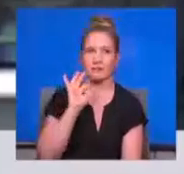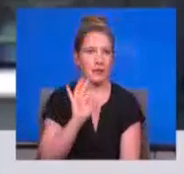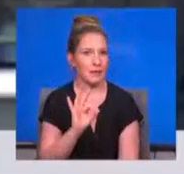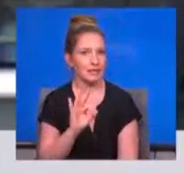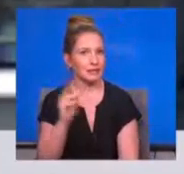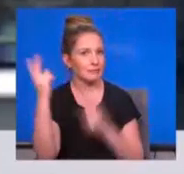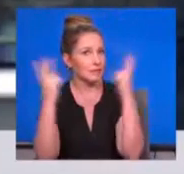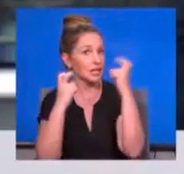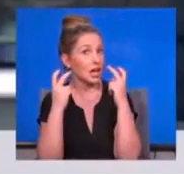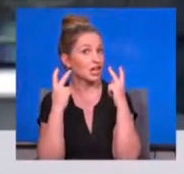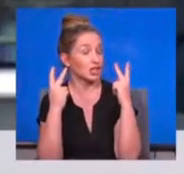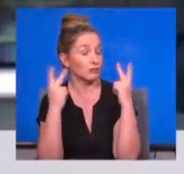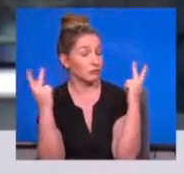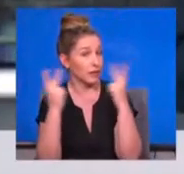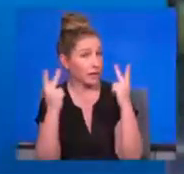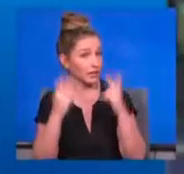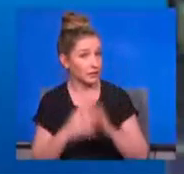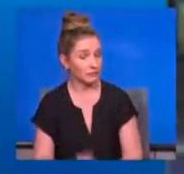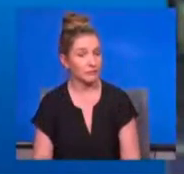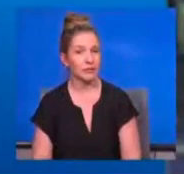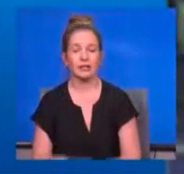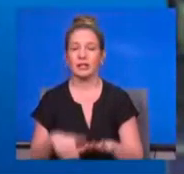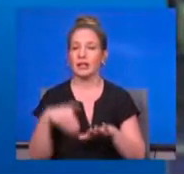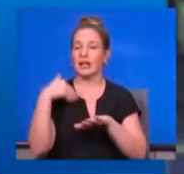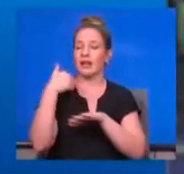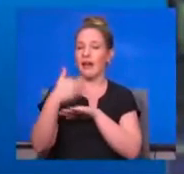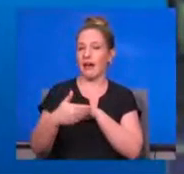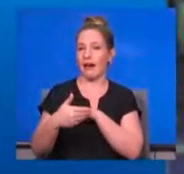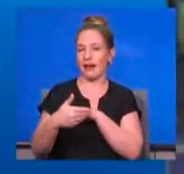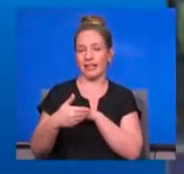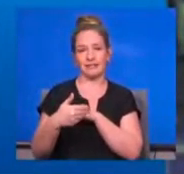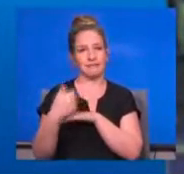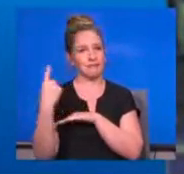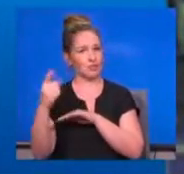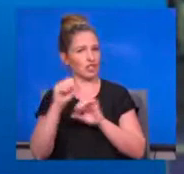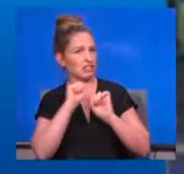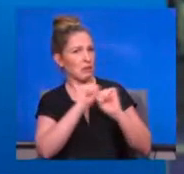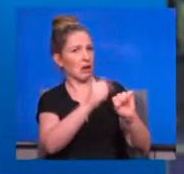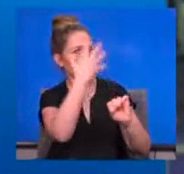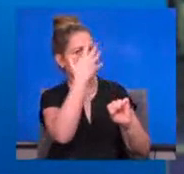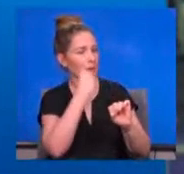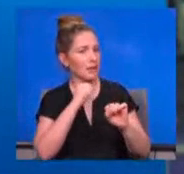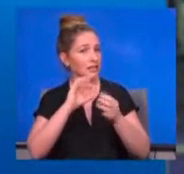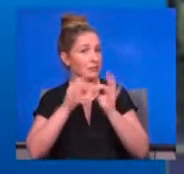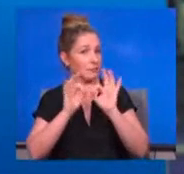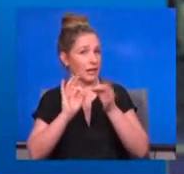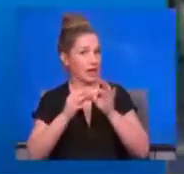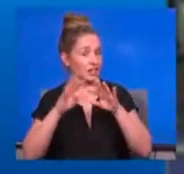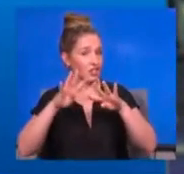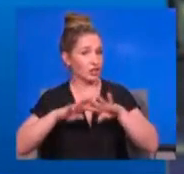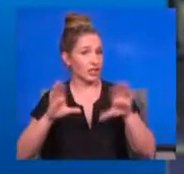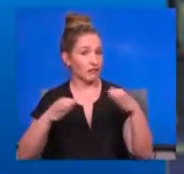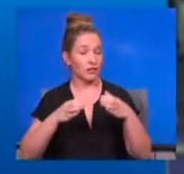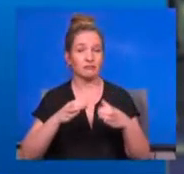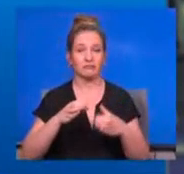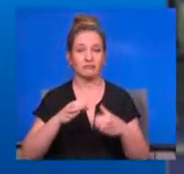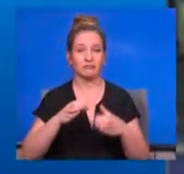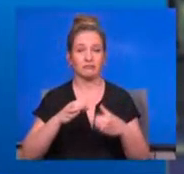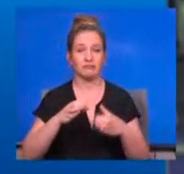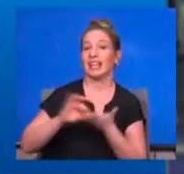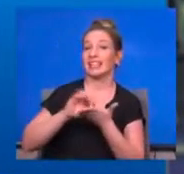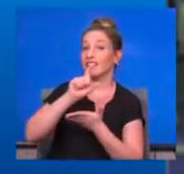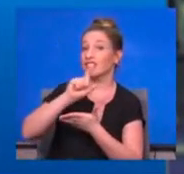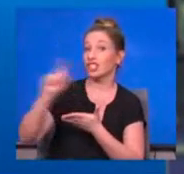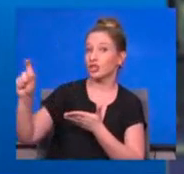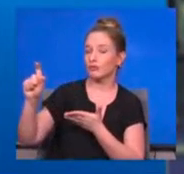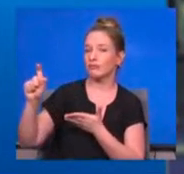בהחלט. לאחר שתמכה בחמאס ברשתות החברתיות, כתב אישום בגין הסתה לטרור וגילוי